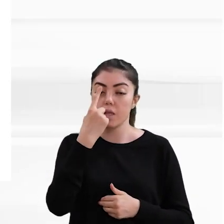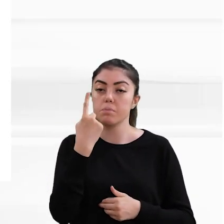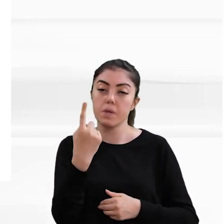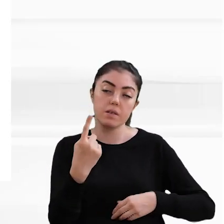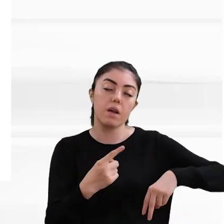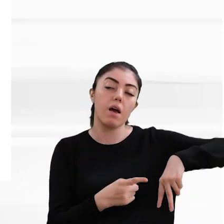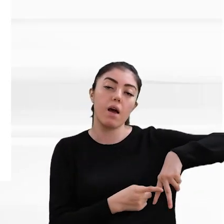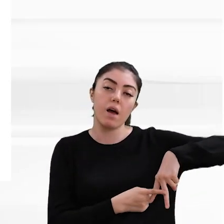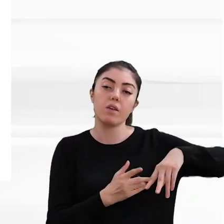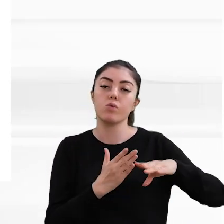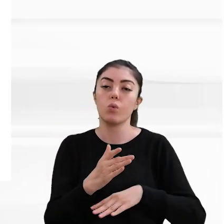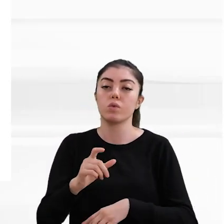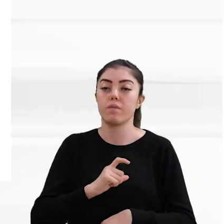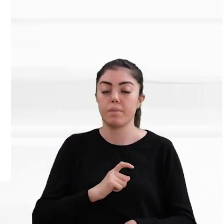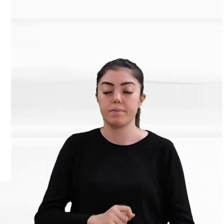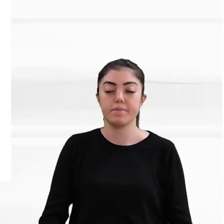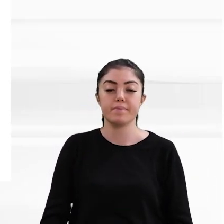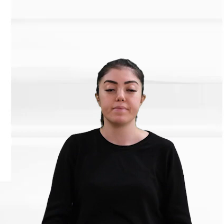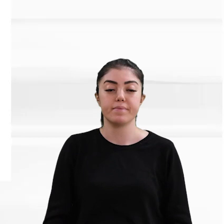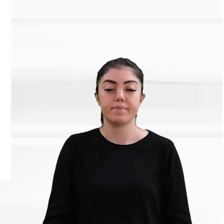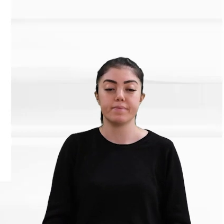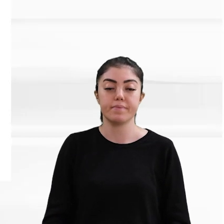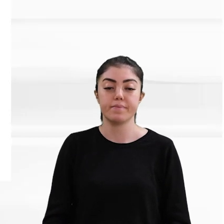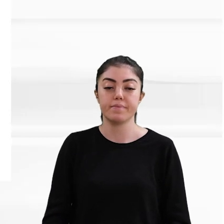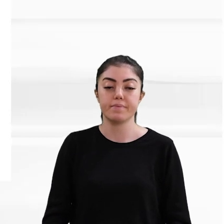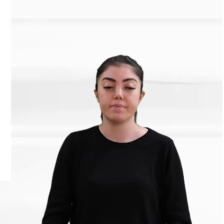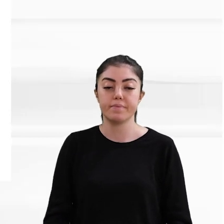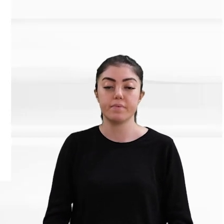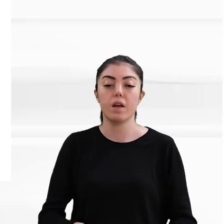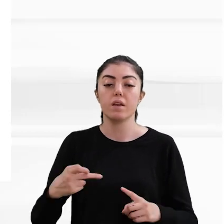yanlıştır. Cevabımız yalnız bir A seçeneği oldu.